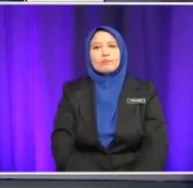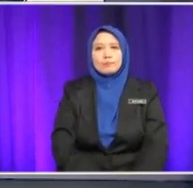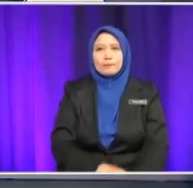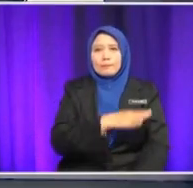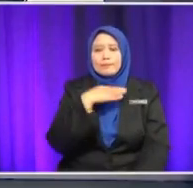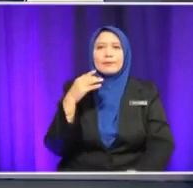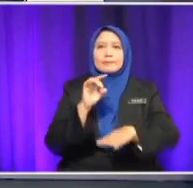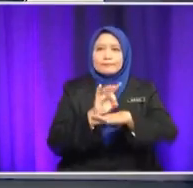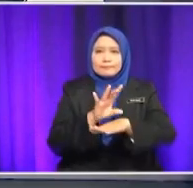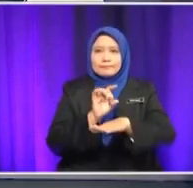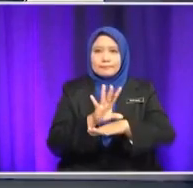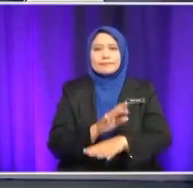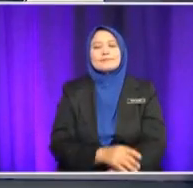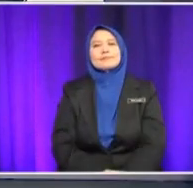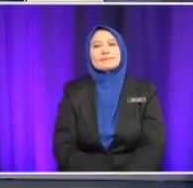Alhamdulillah